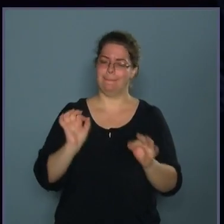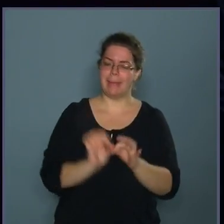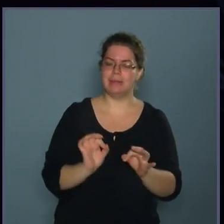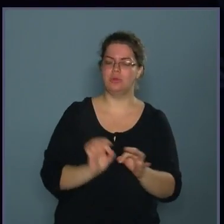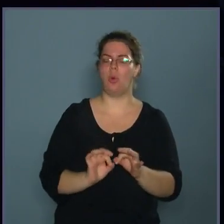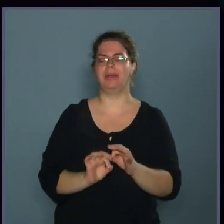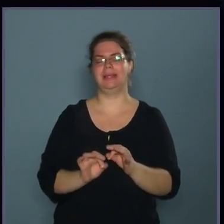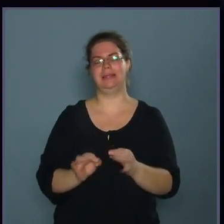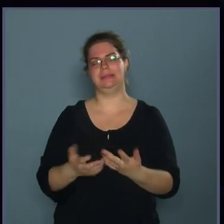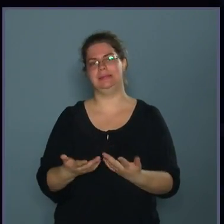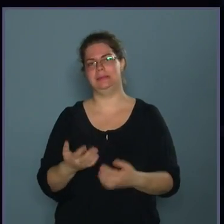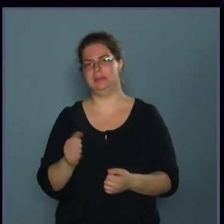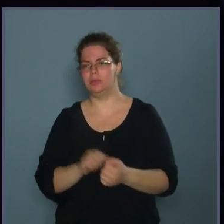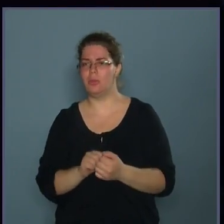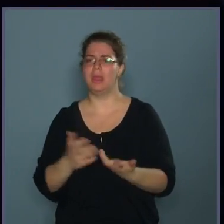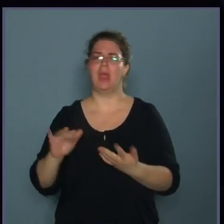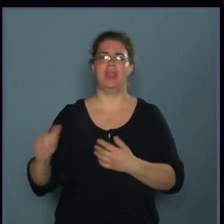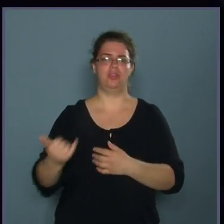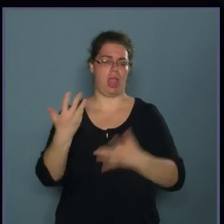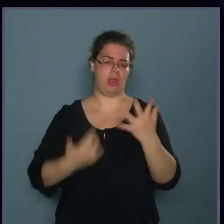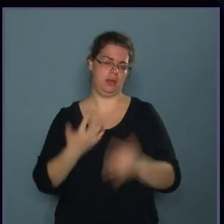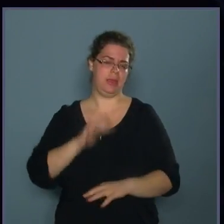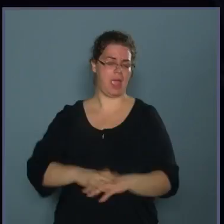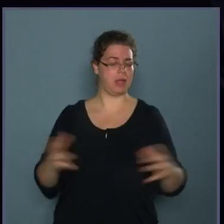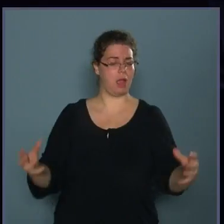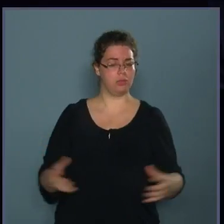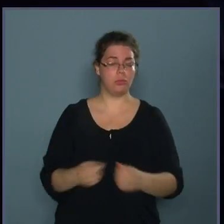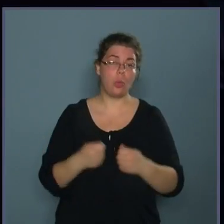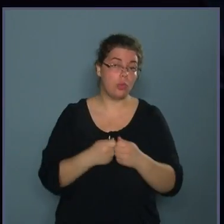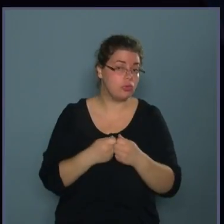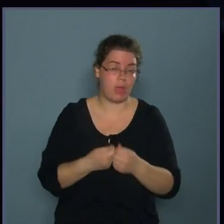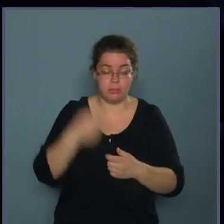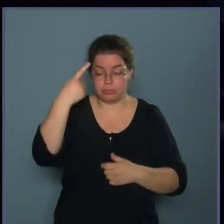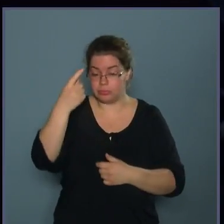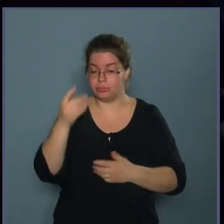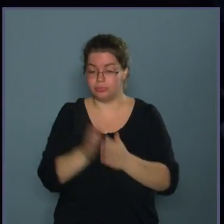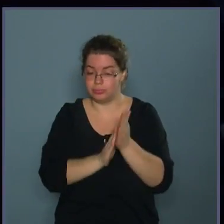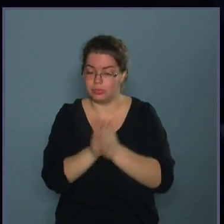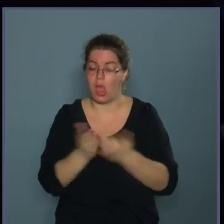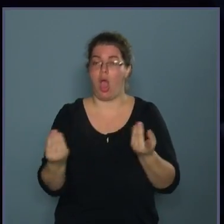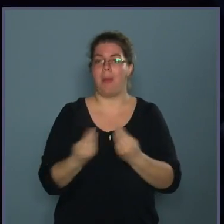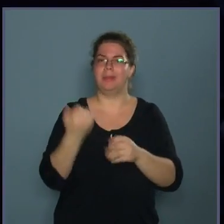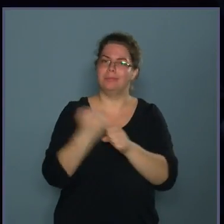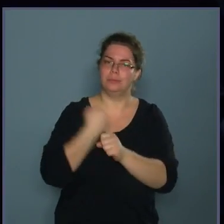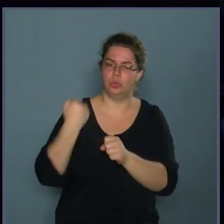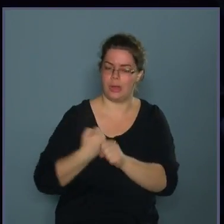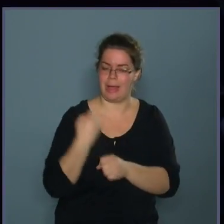megtörtént eseményeknek és eredményeknek közösen örülhetünk, amely